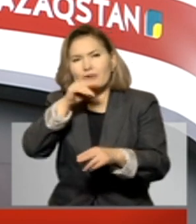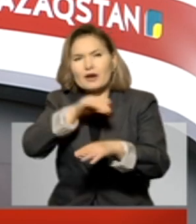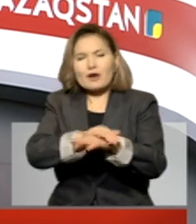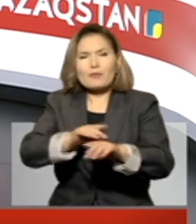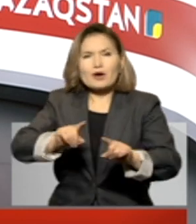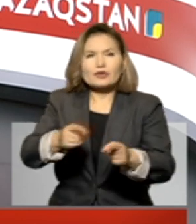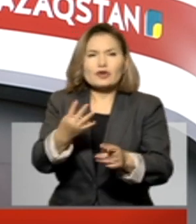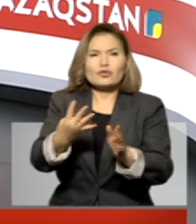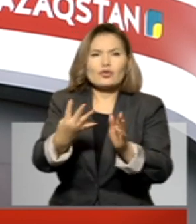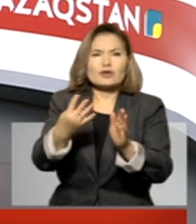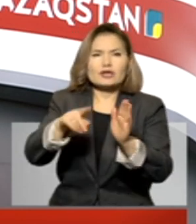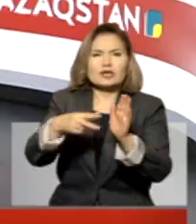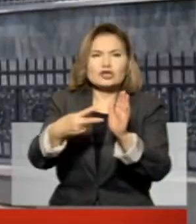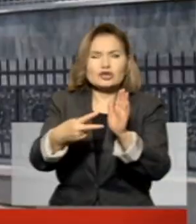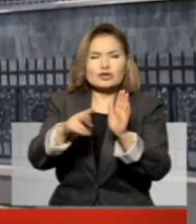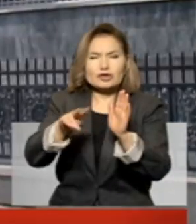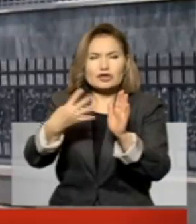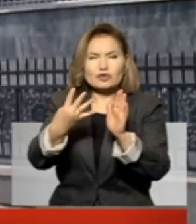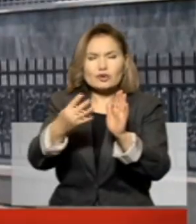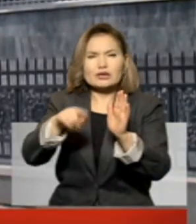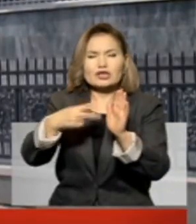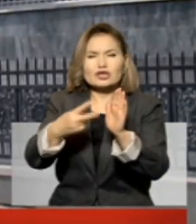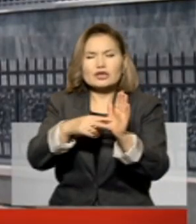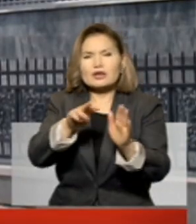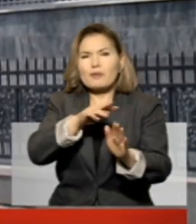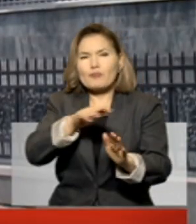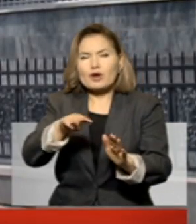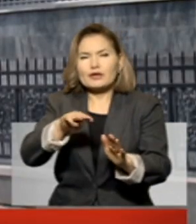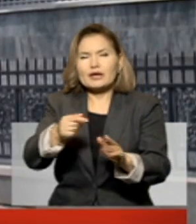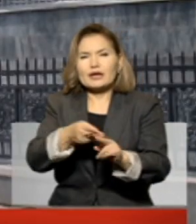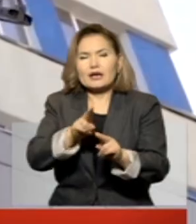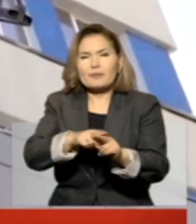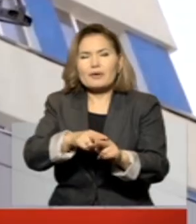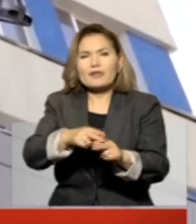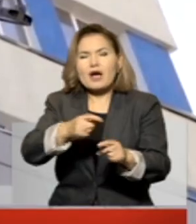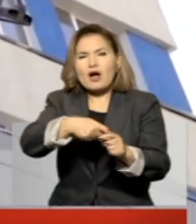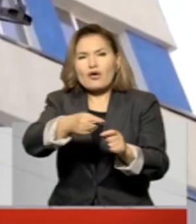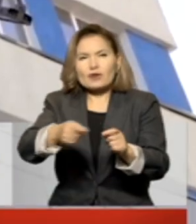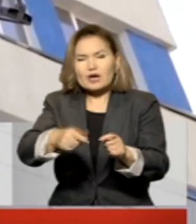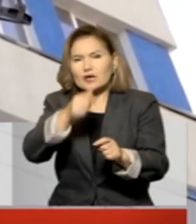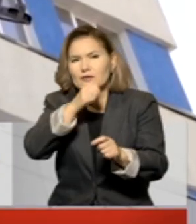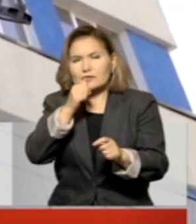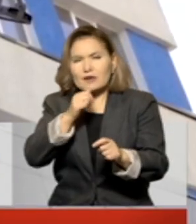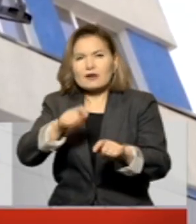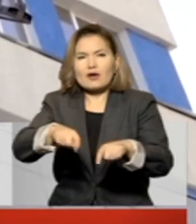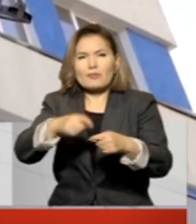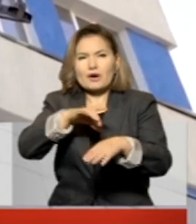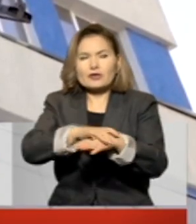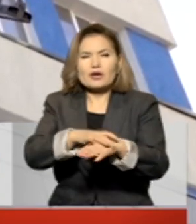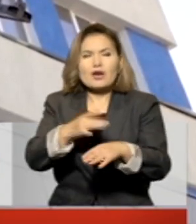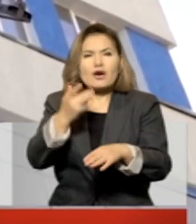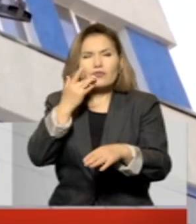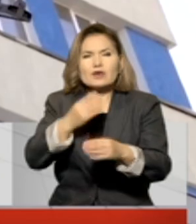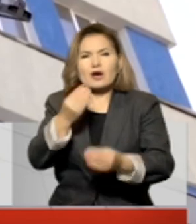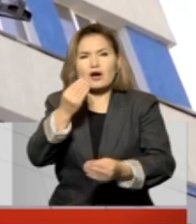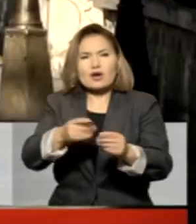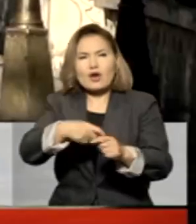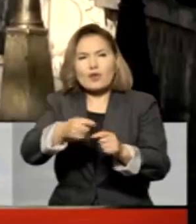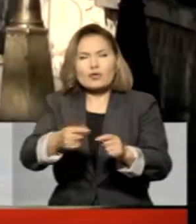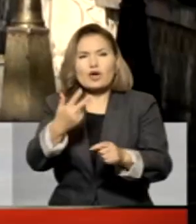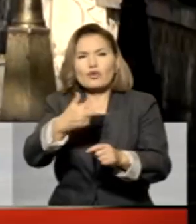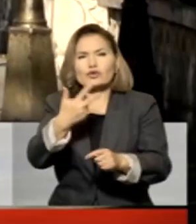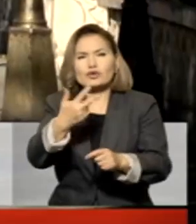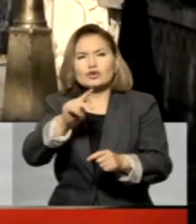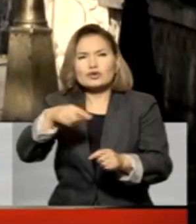4-7 миллион теңге берешегі бар тұрғынның букмекерлік кеңседегі аккаунты тексерілді. Ол құмар ойындарға 33-9